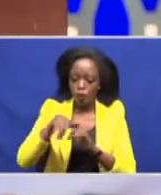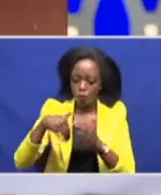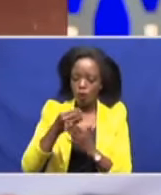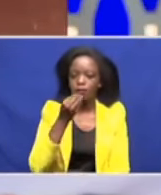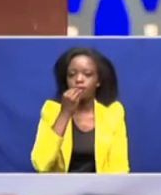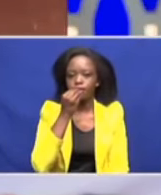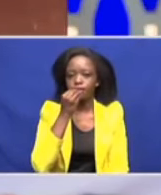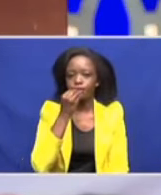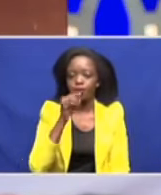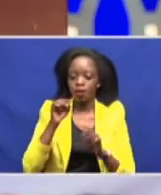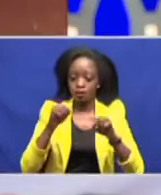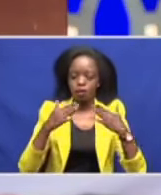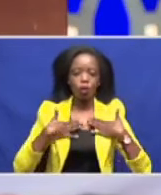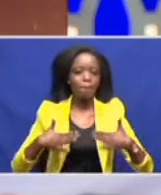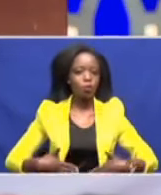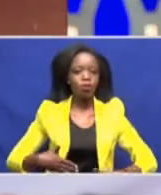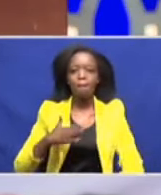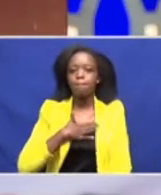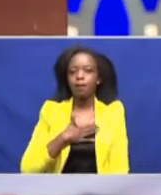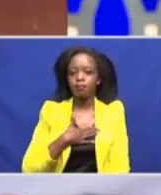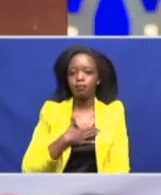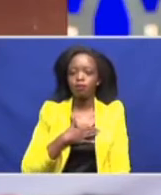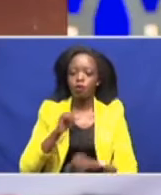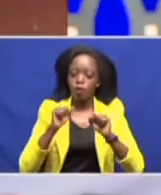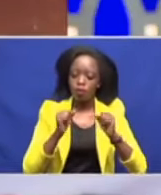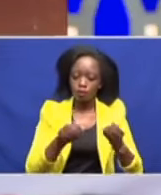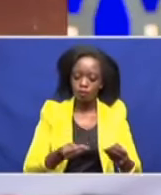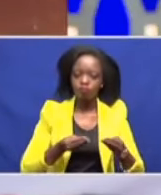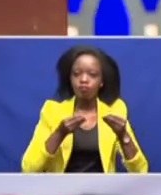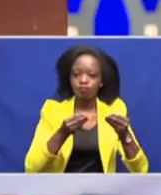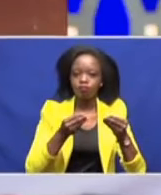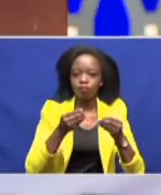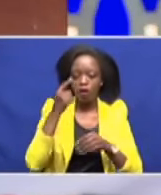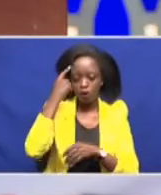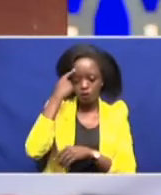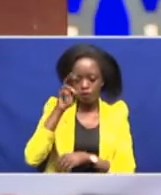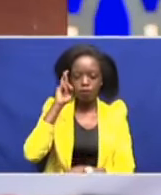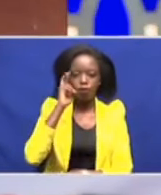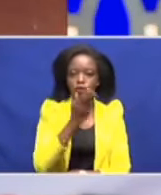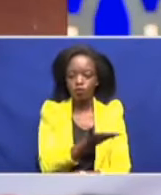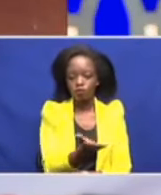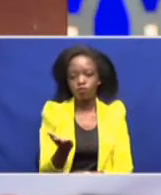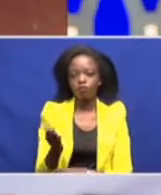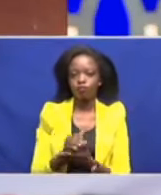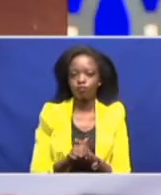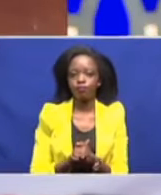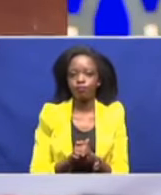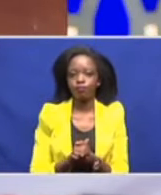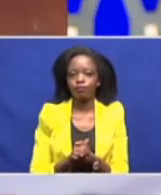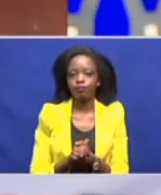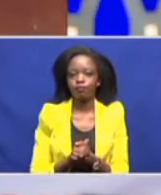wote, huu ndio mwili wangu utakaotolewa kwa ajili yenu.